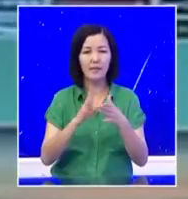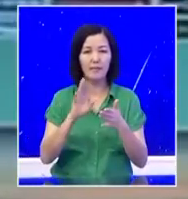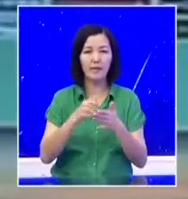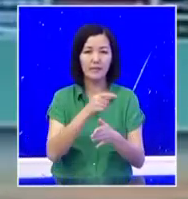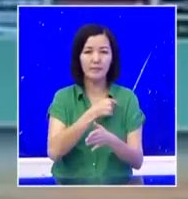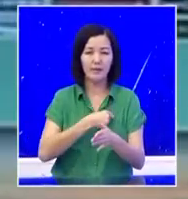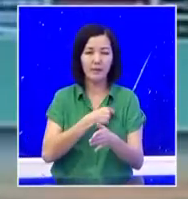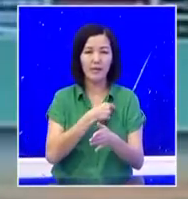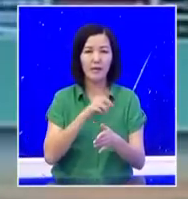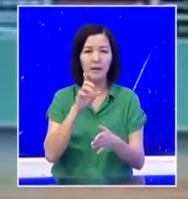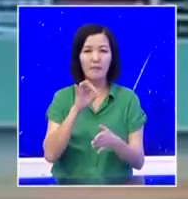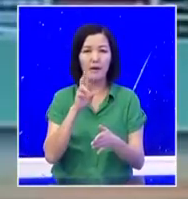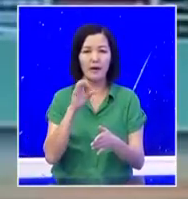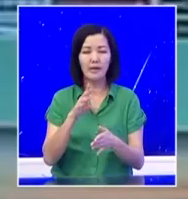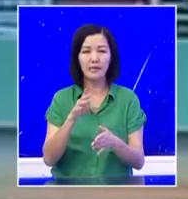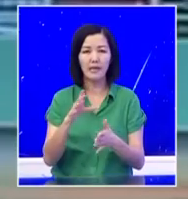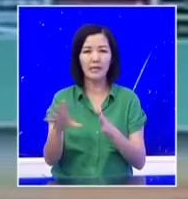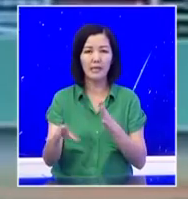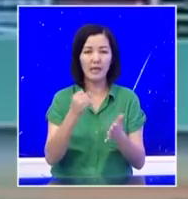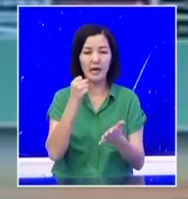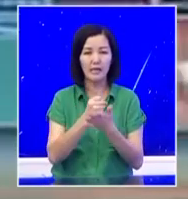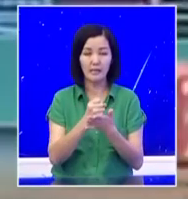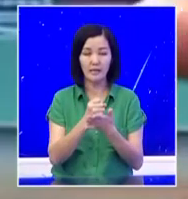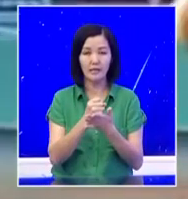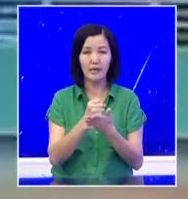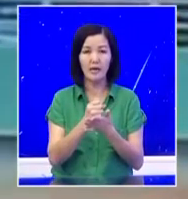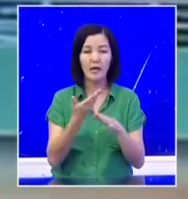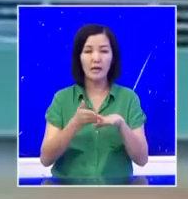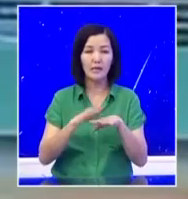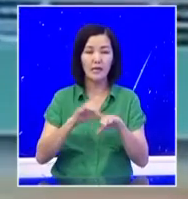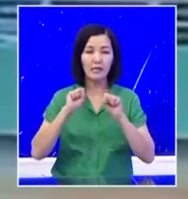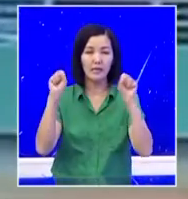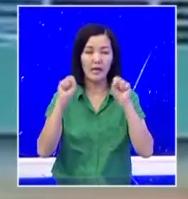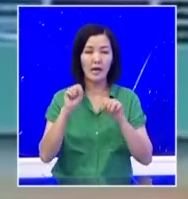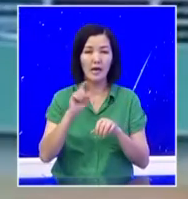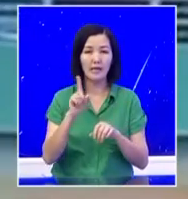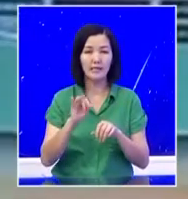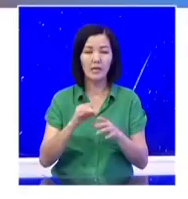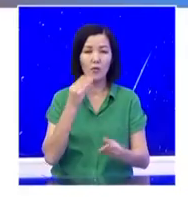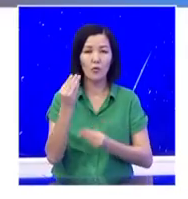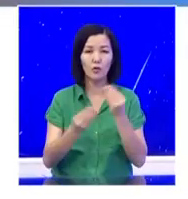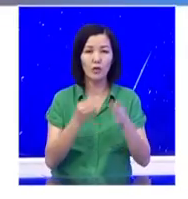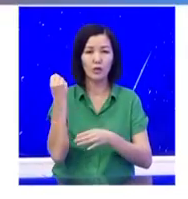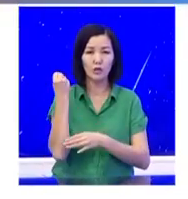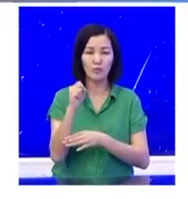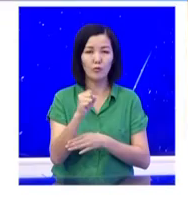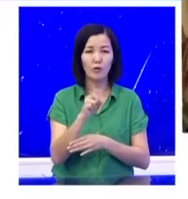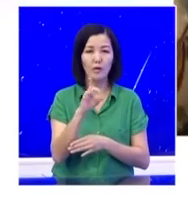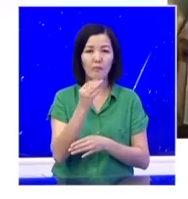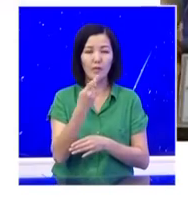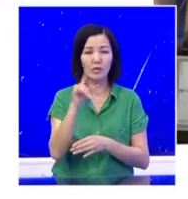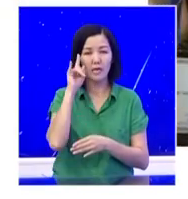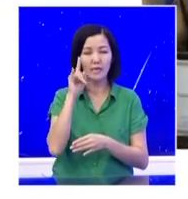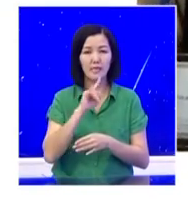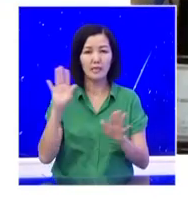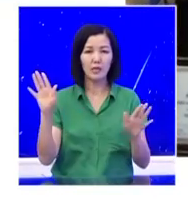Бақыт Ахметов тағайындалды. Бақыт Ахметов елімізге белгілі зілтемірші. Азия және Азия ойындарының чемпионы. Бейжің Олимпиадасында Қазақстанның